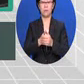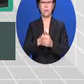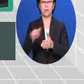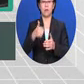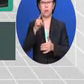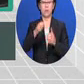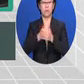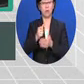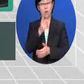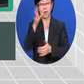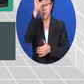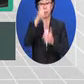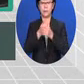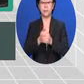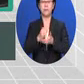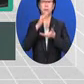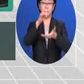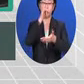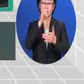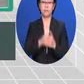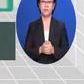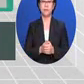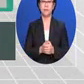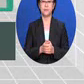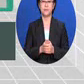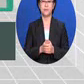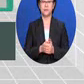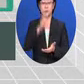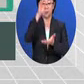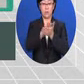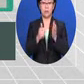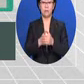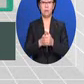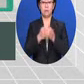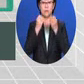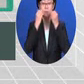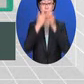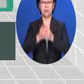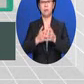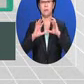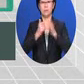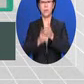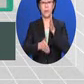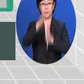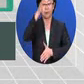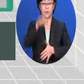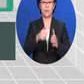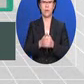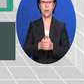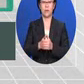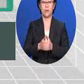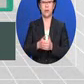및 세제 각 10박스를 기탁했습니다. 천안시 동남구 병천면에 위치한 신세계